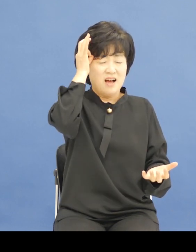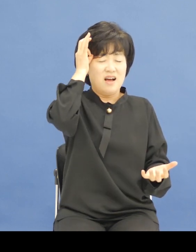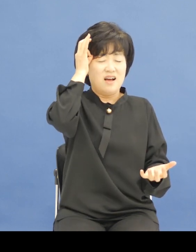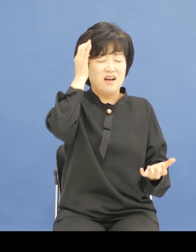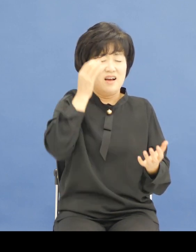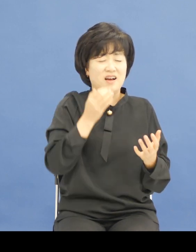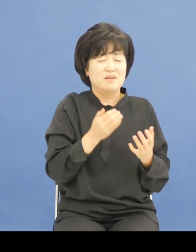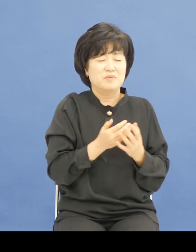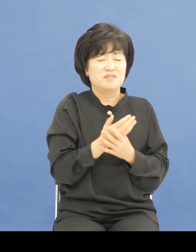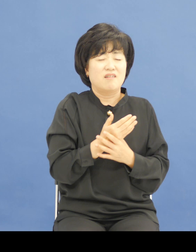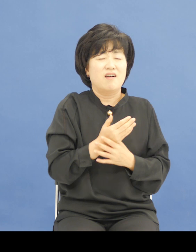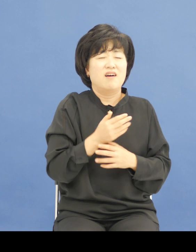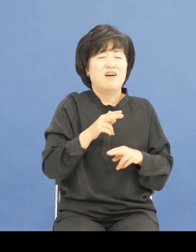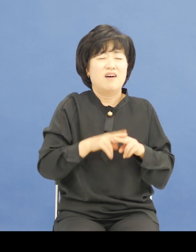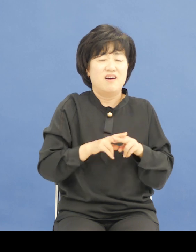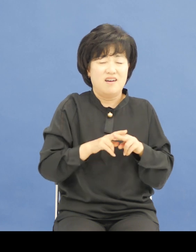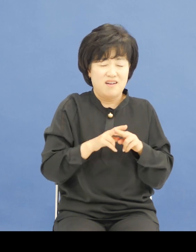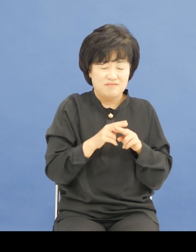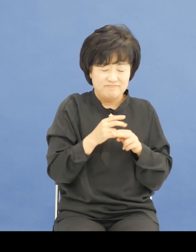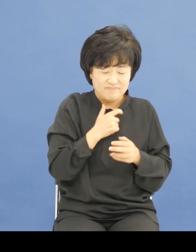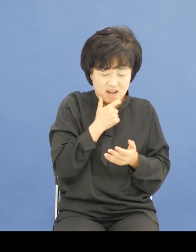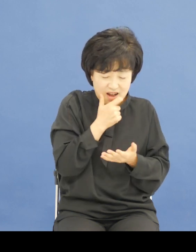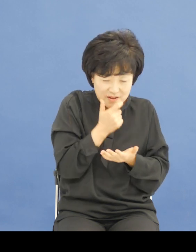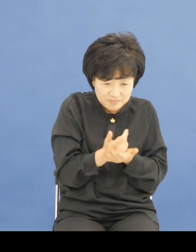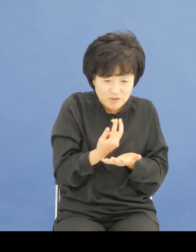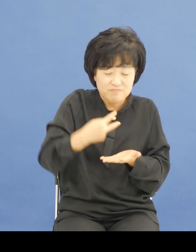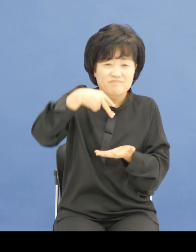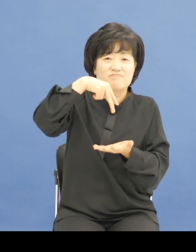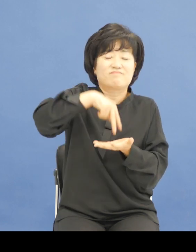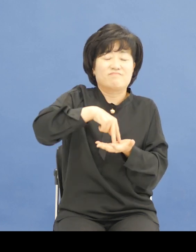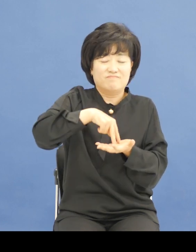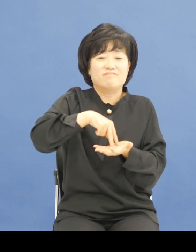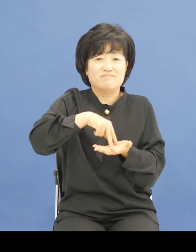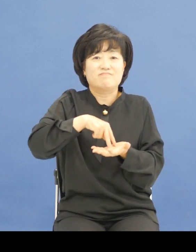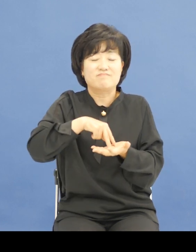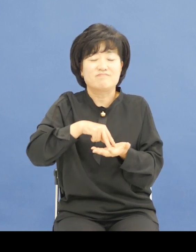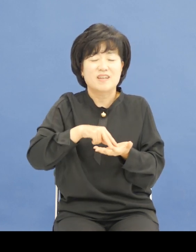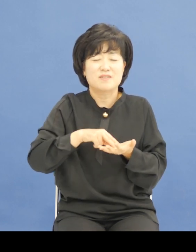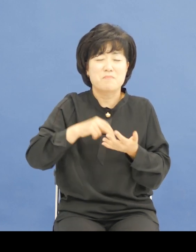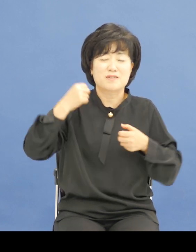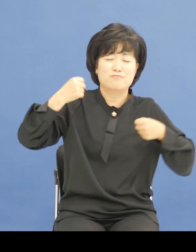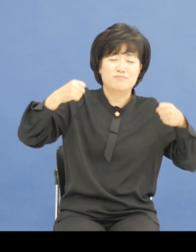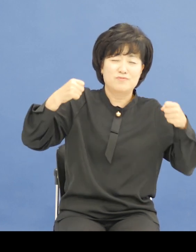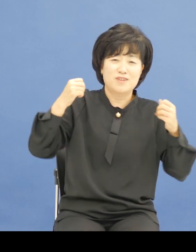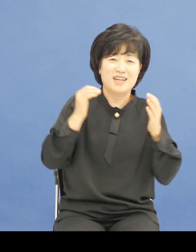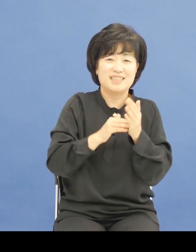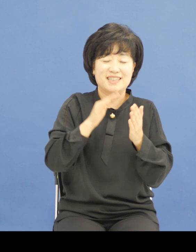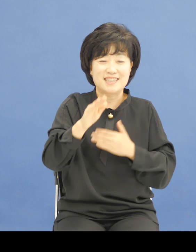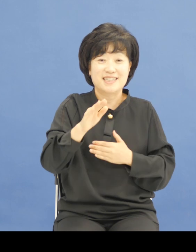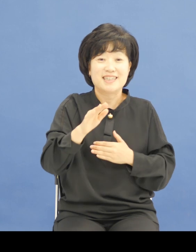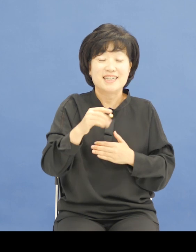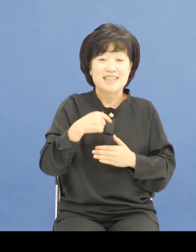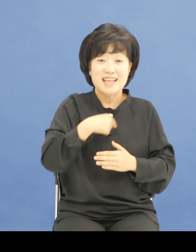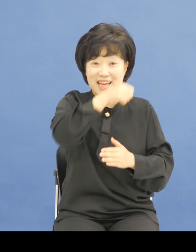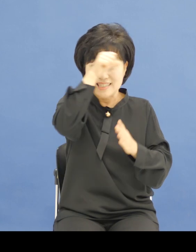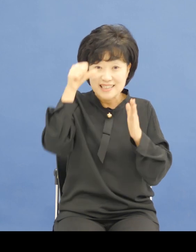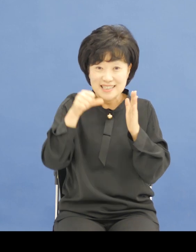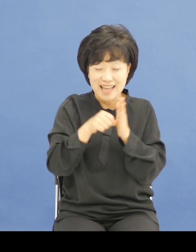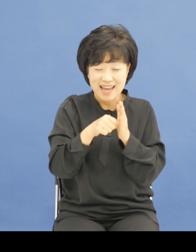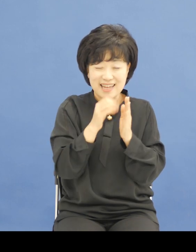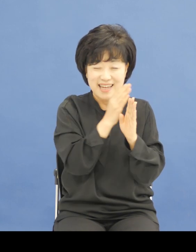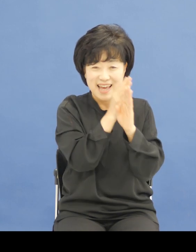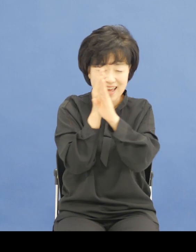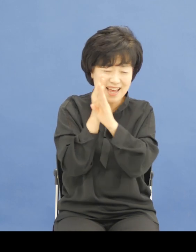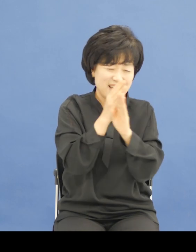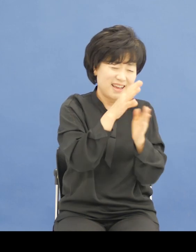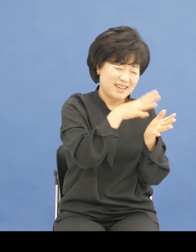막 일어나서 춤추고 막 그런 적이 있었어요. 그 뒤로 이제 내 인생이 완전히 잡놈이라 잡놈 맞아요. 나는